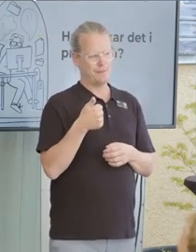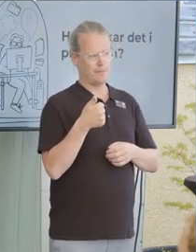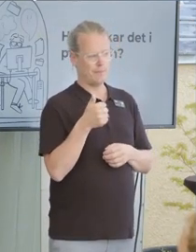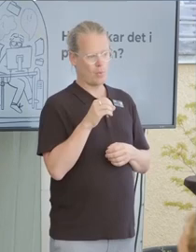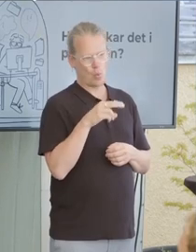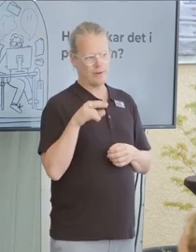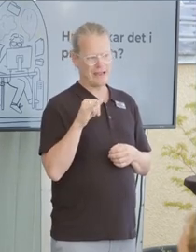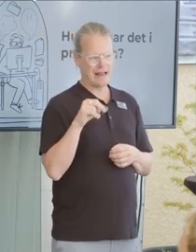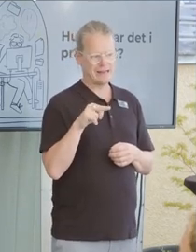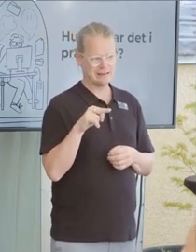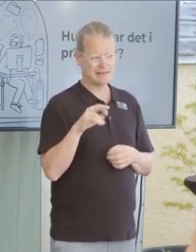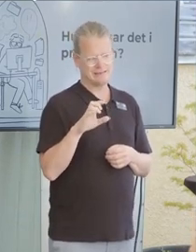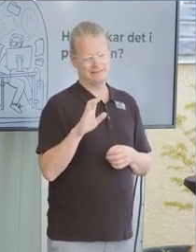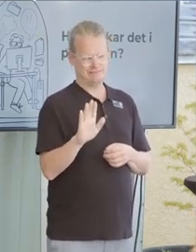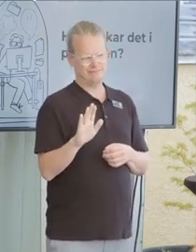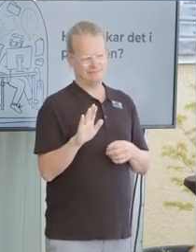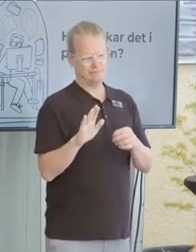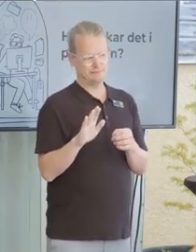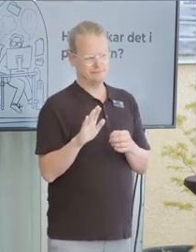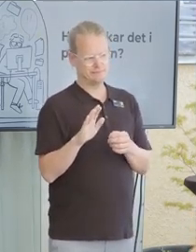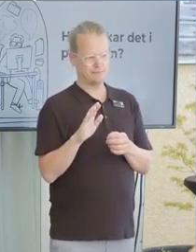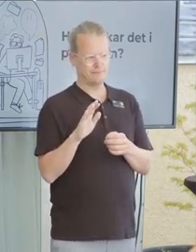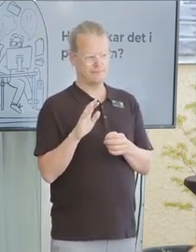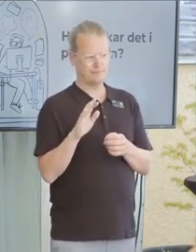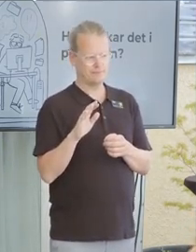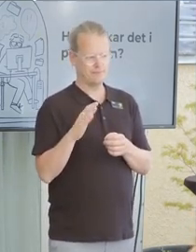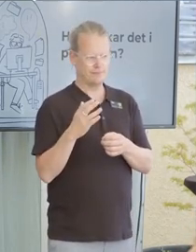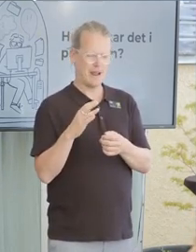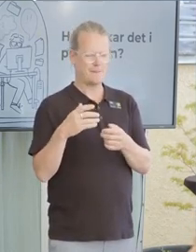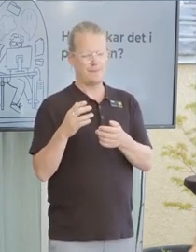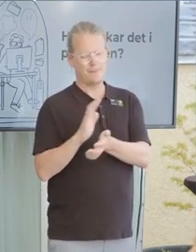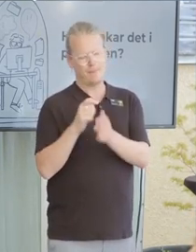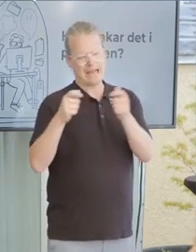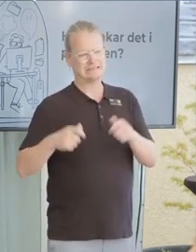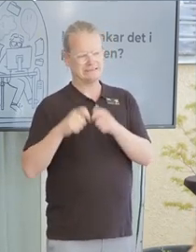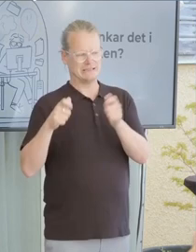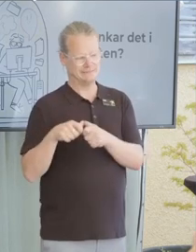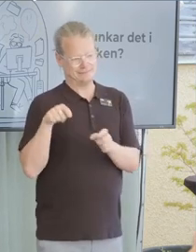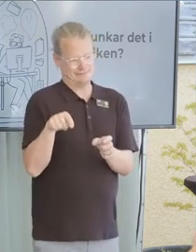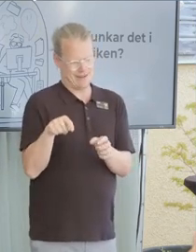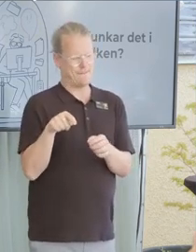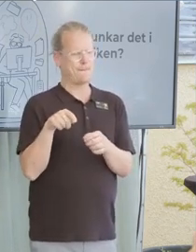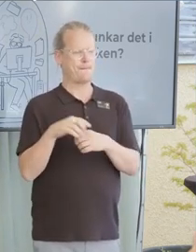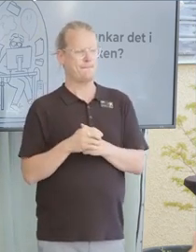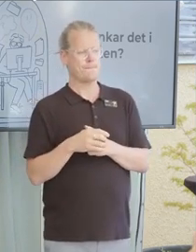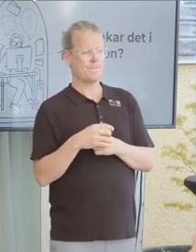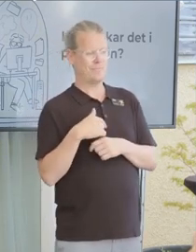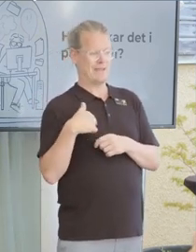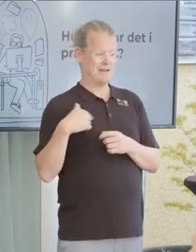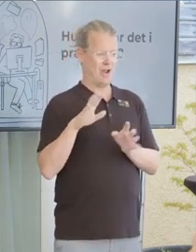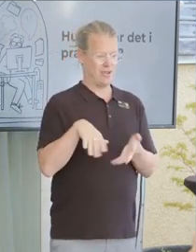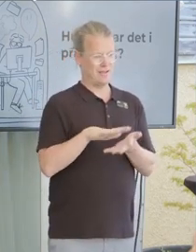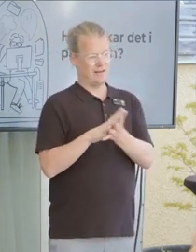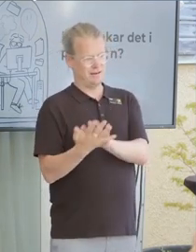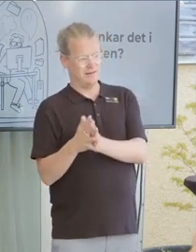Och där vi övervägde ett tag att själva köpa loss hela utgåvan från 30-talet till 90-talet och digitalisera den själva för att